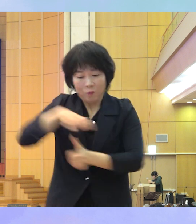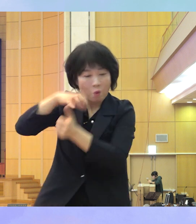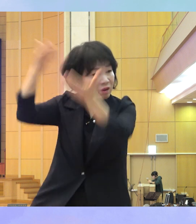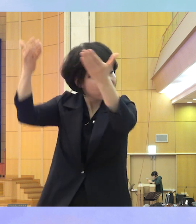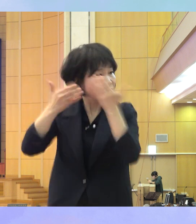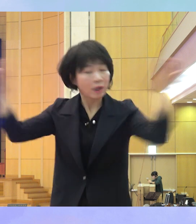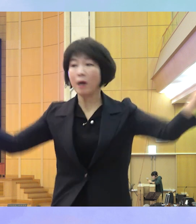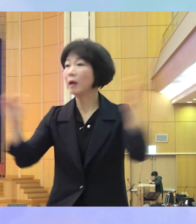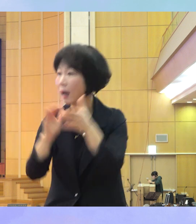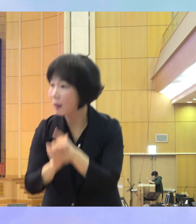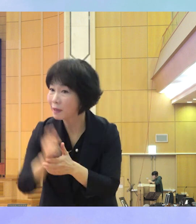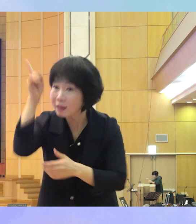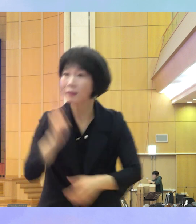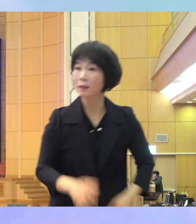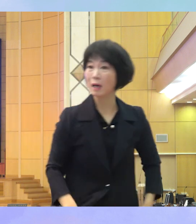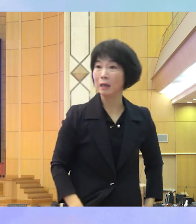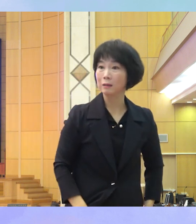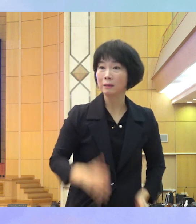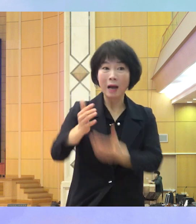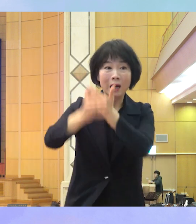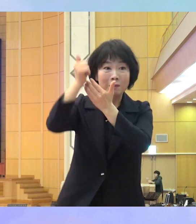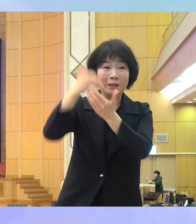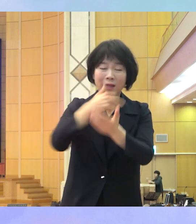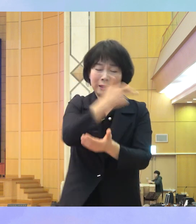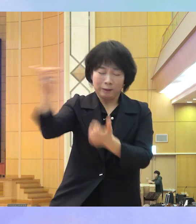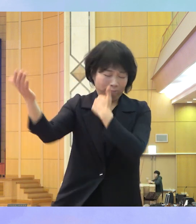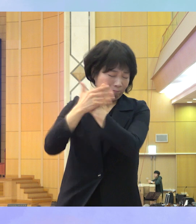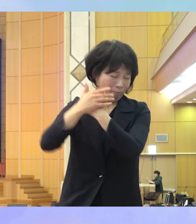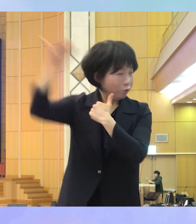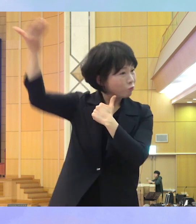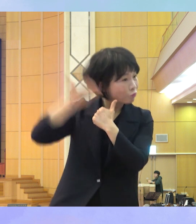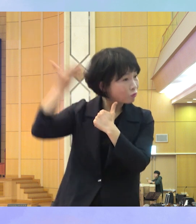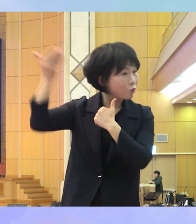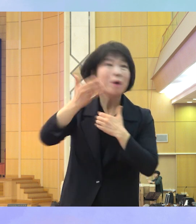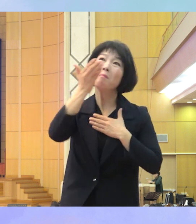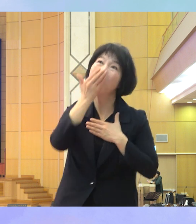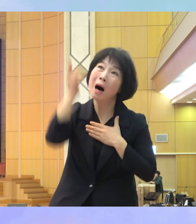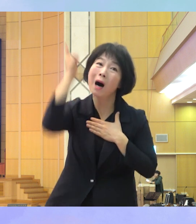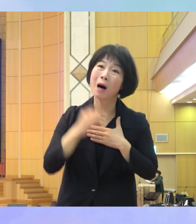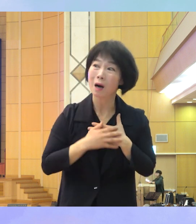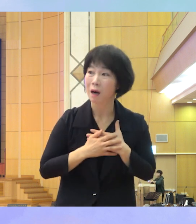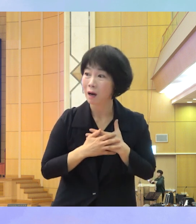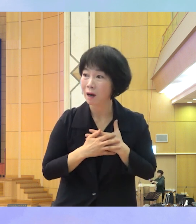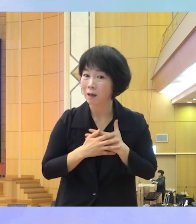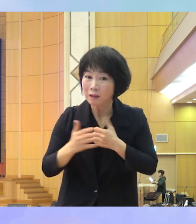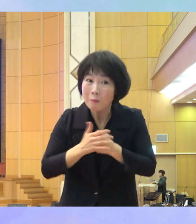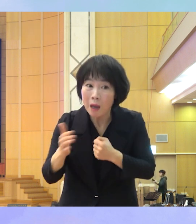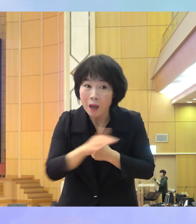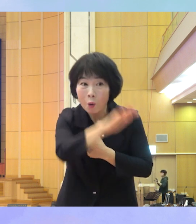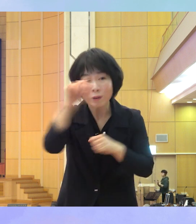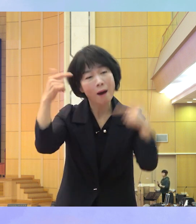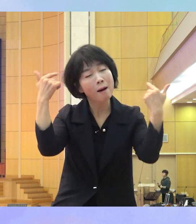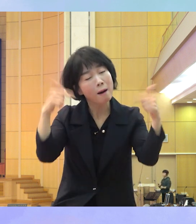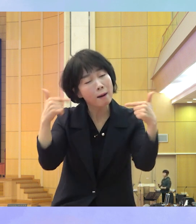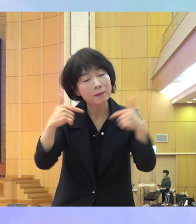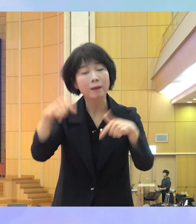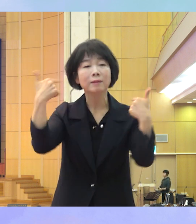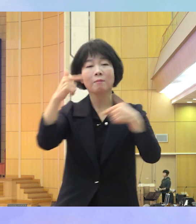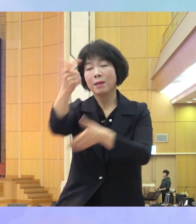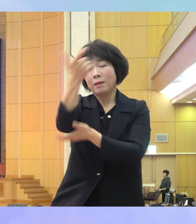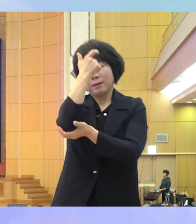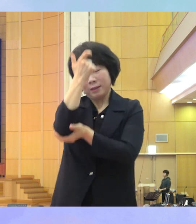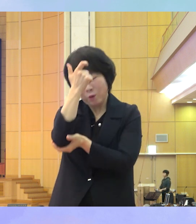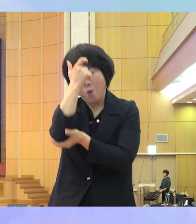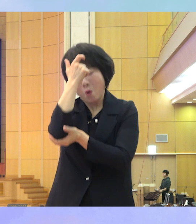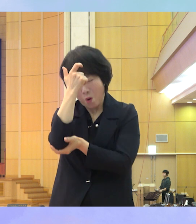나의 피난처로다. 주님은 나의 큰 도움이시라. 할렐루야. 그러니까 우린 기도할